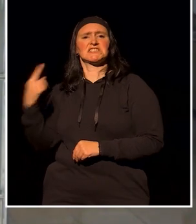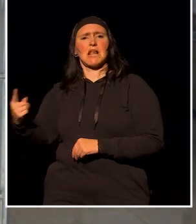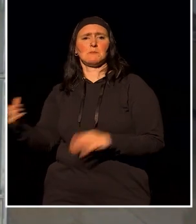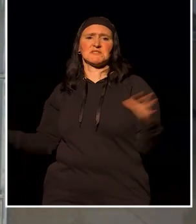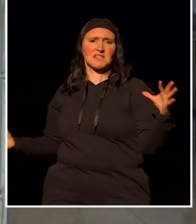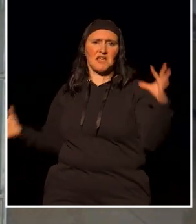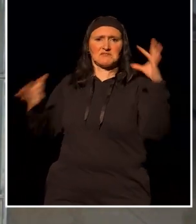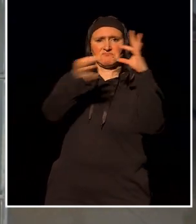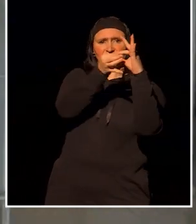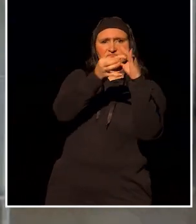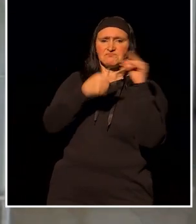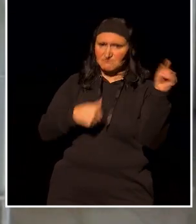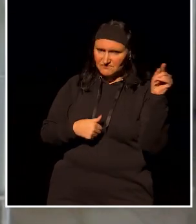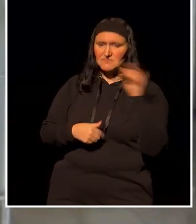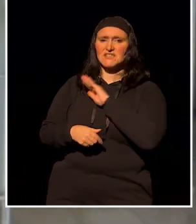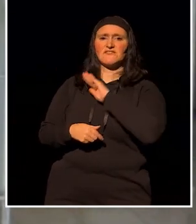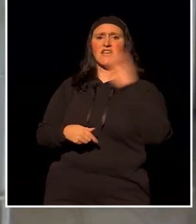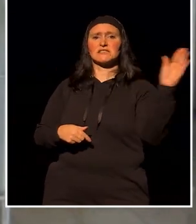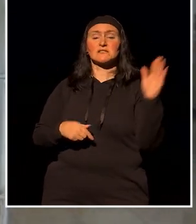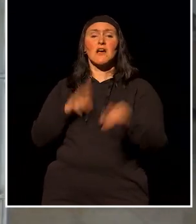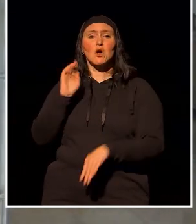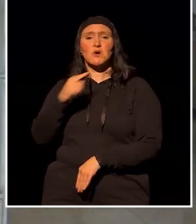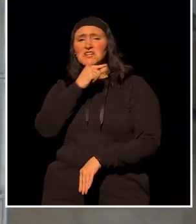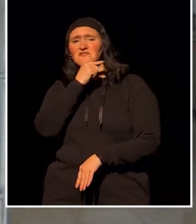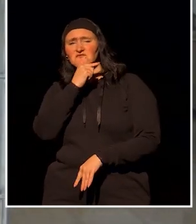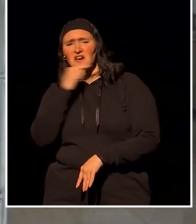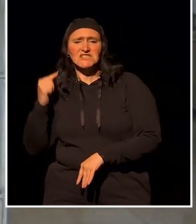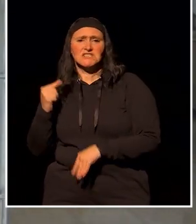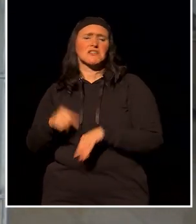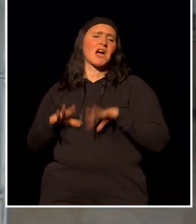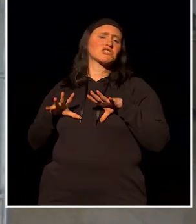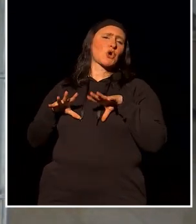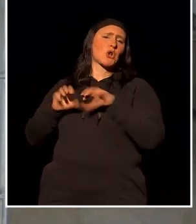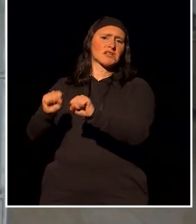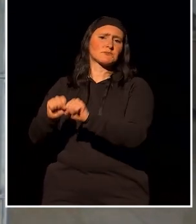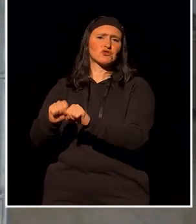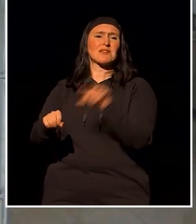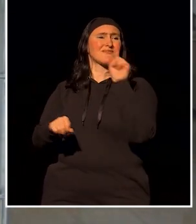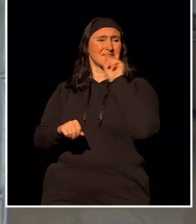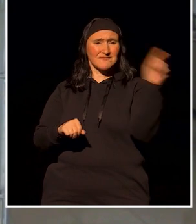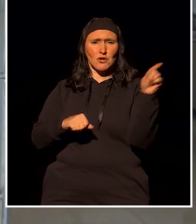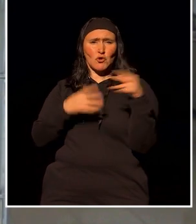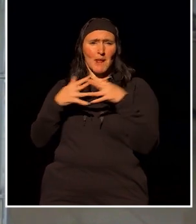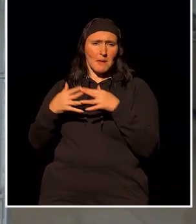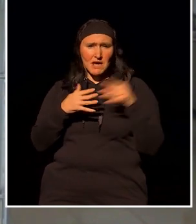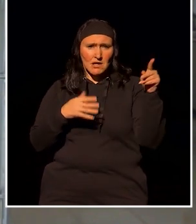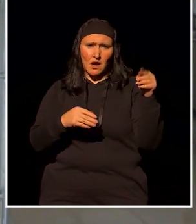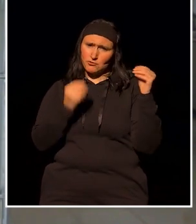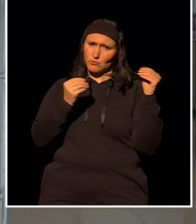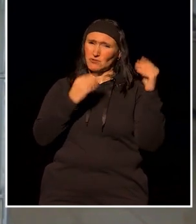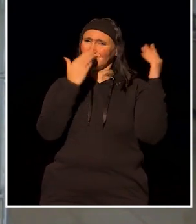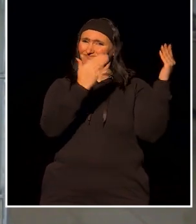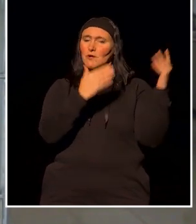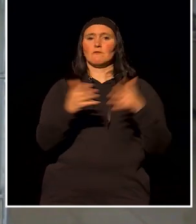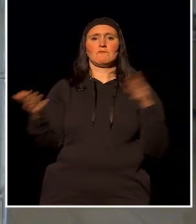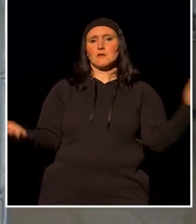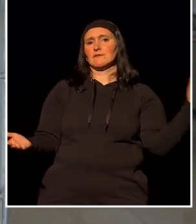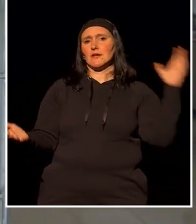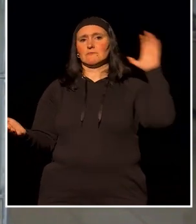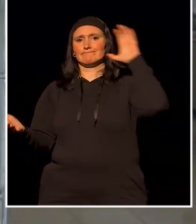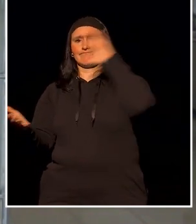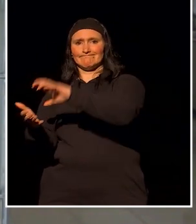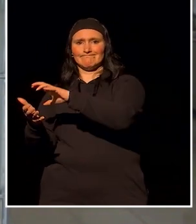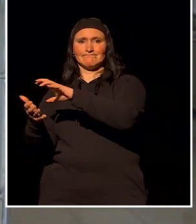weiße, kolonialistische, unterdrückende Gesicht des Westens und dass sie deswegen irgendwie ausgemerzt